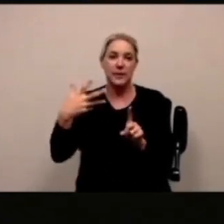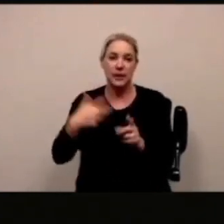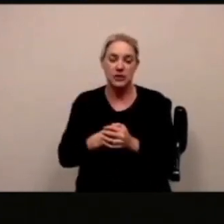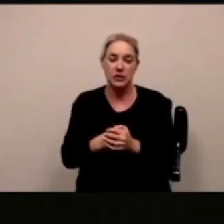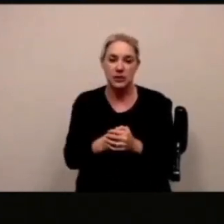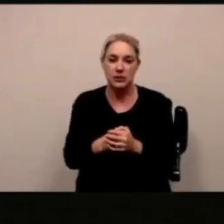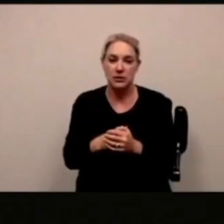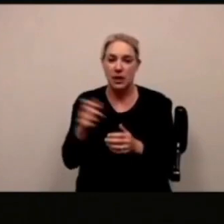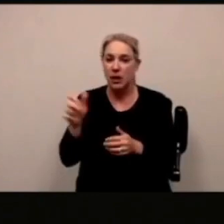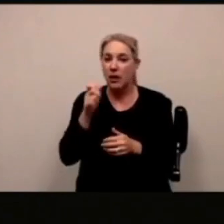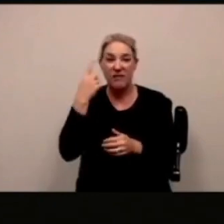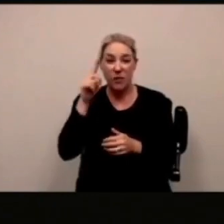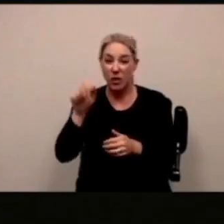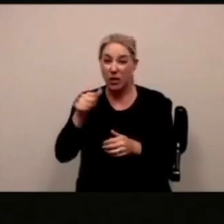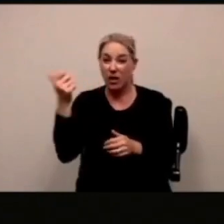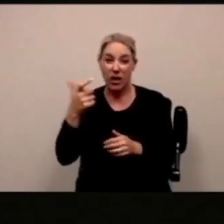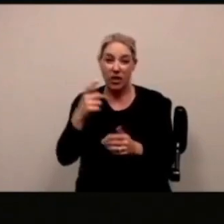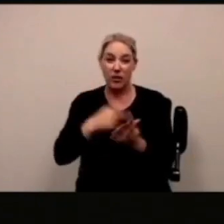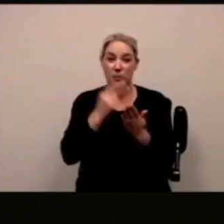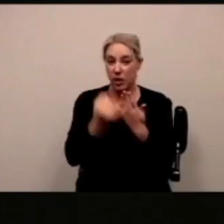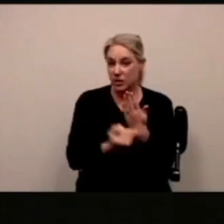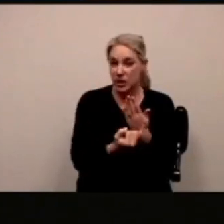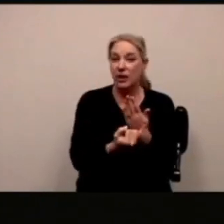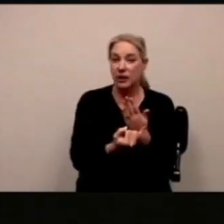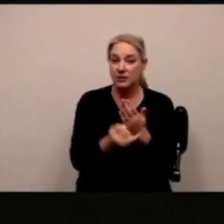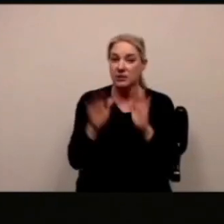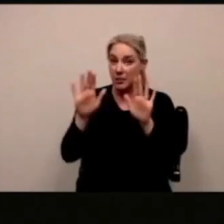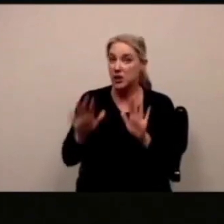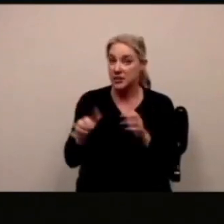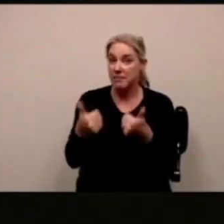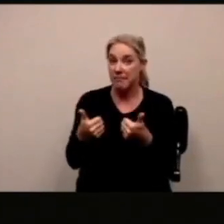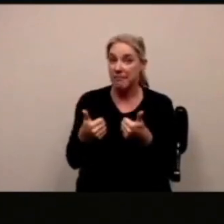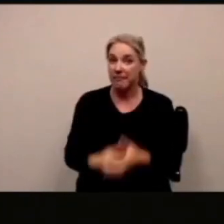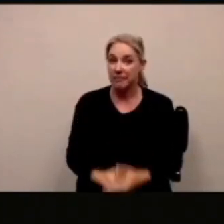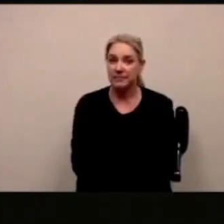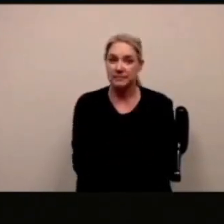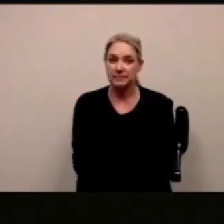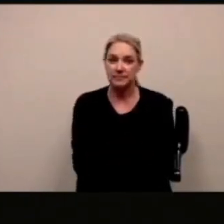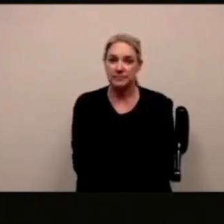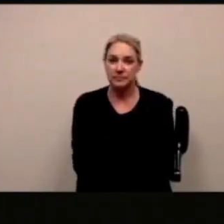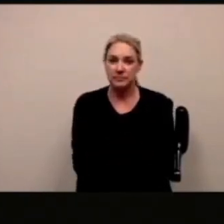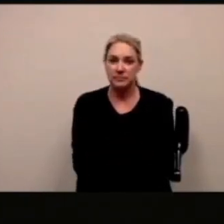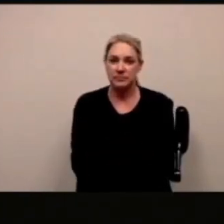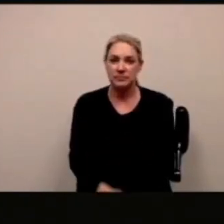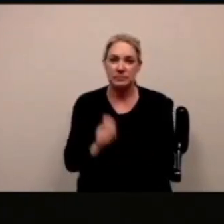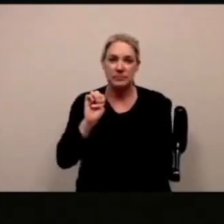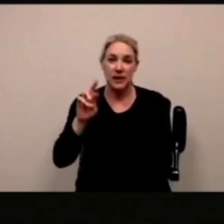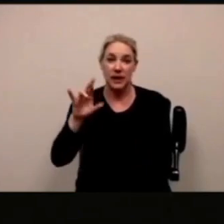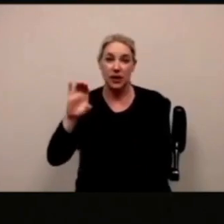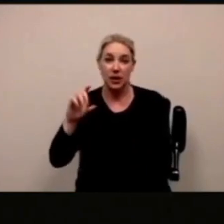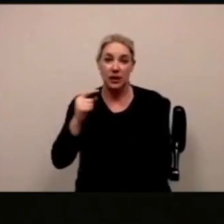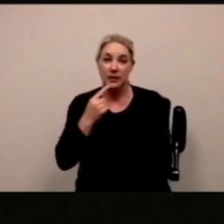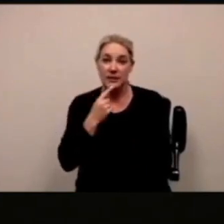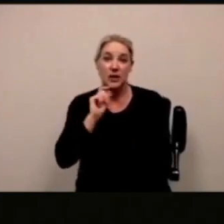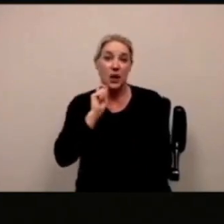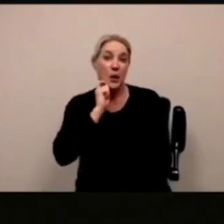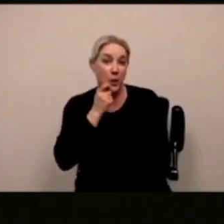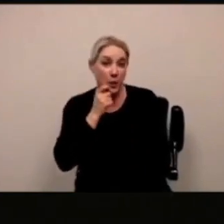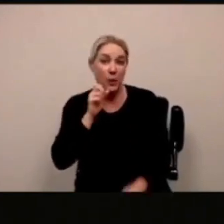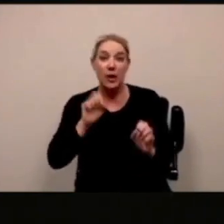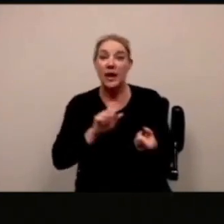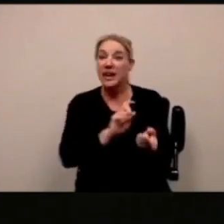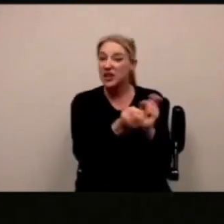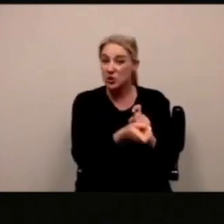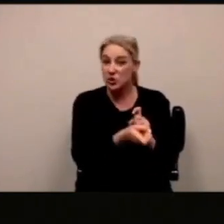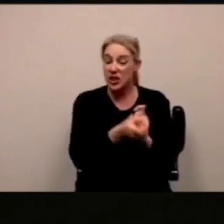こう岩と方向や速度をあと設定したりあと動力をあとして重力